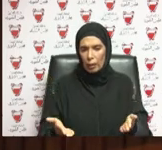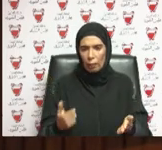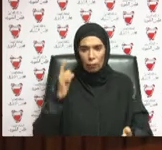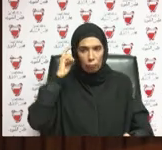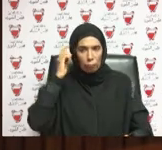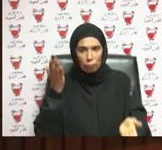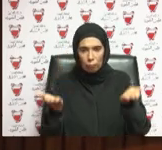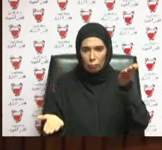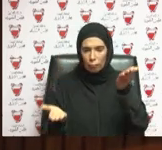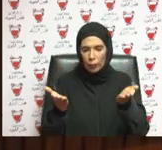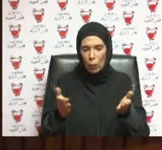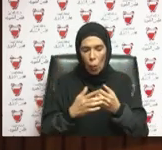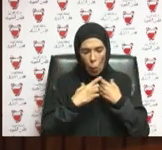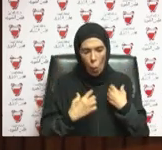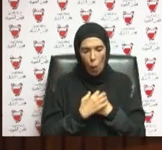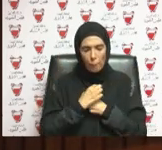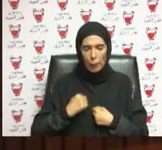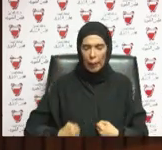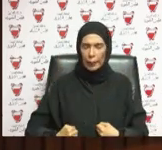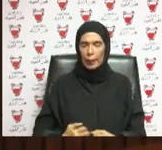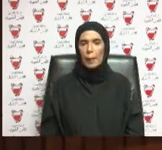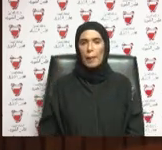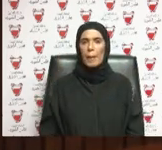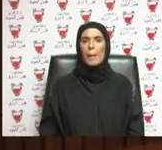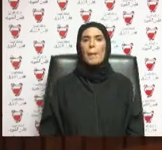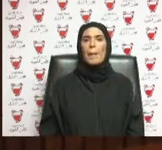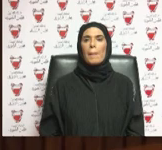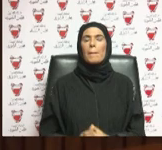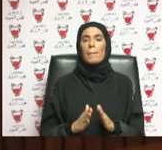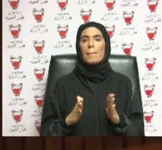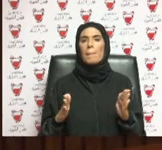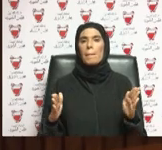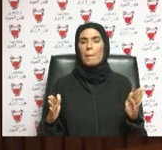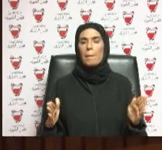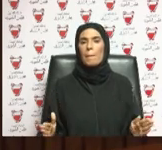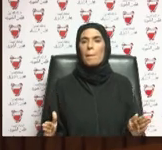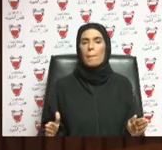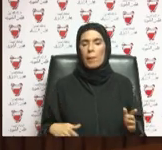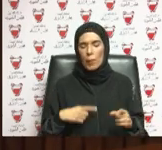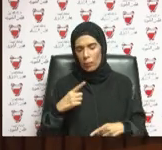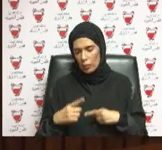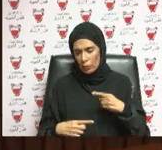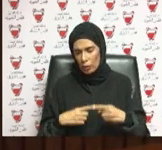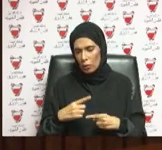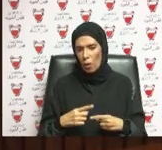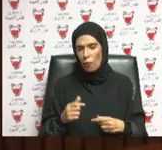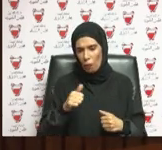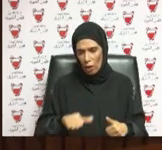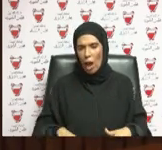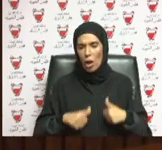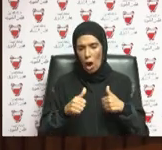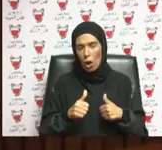العقل والعشق لهذا الوطن. لقد كنت عظيماً في محياك وستظل عظيماً بعد